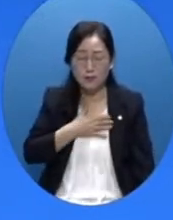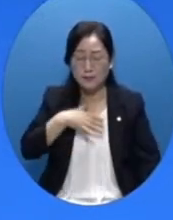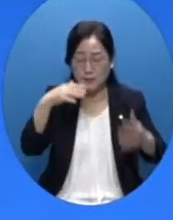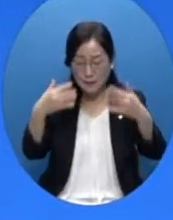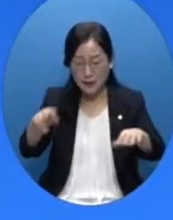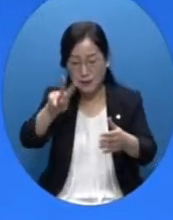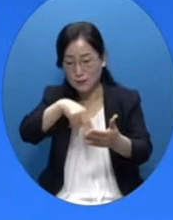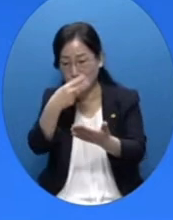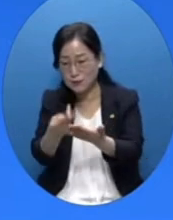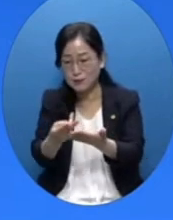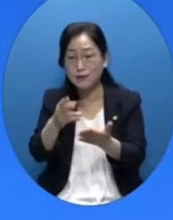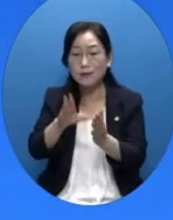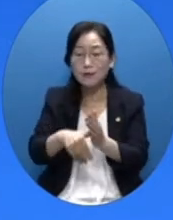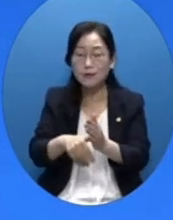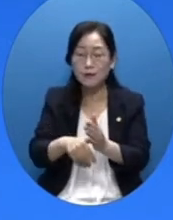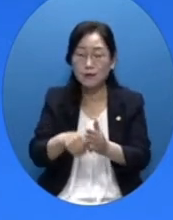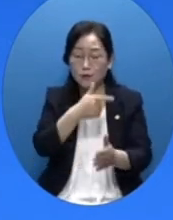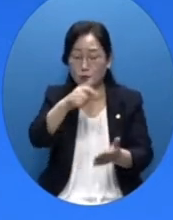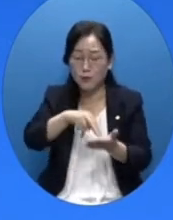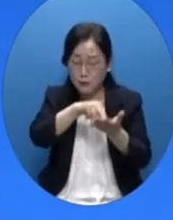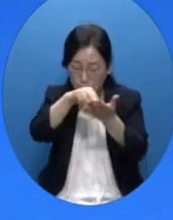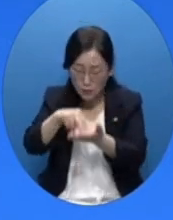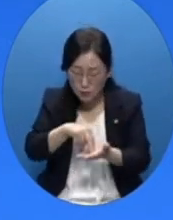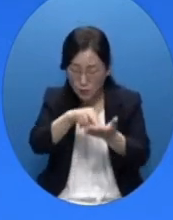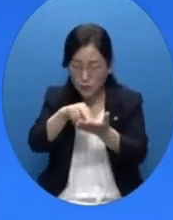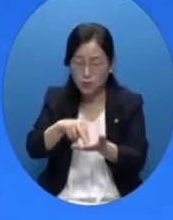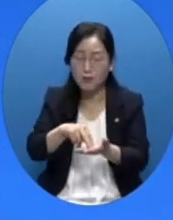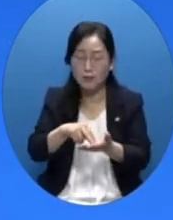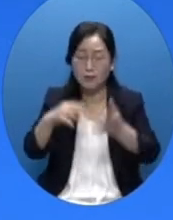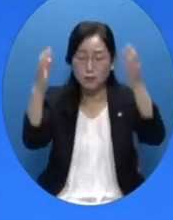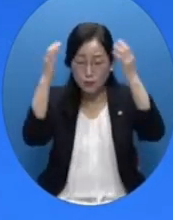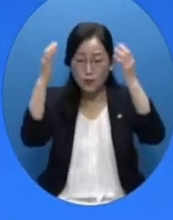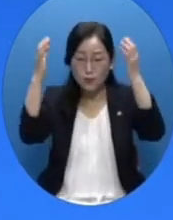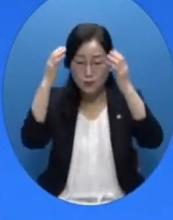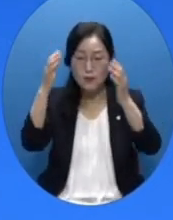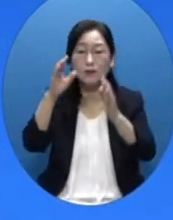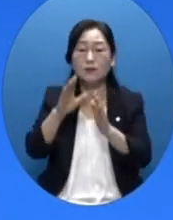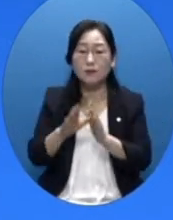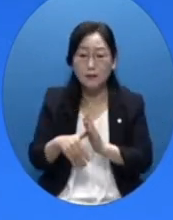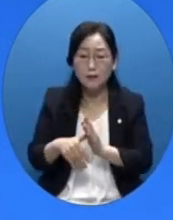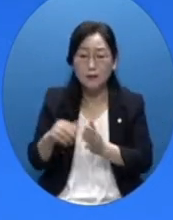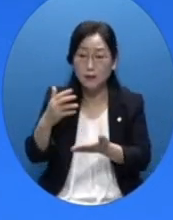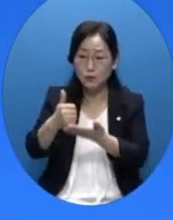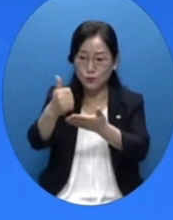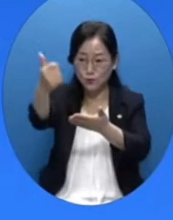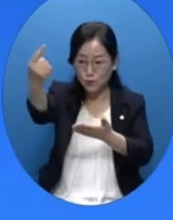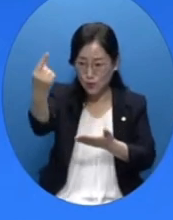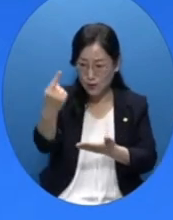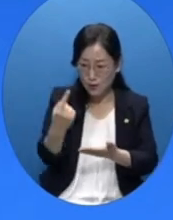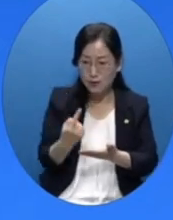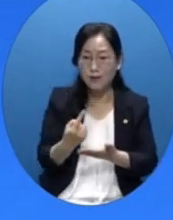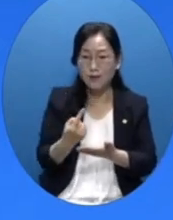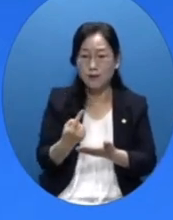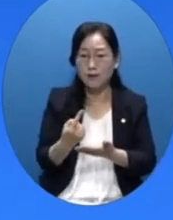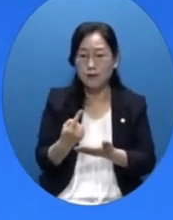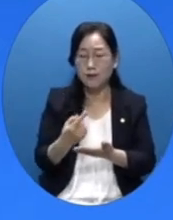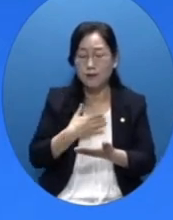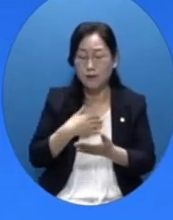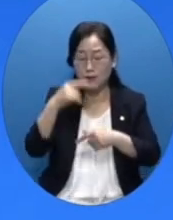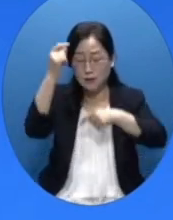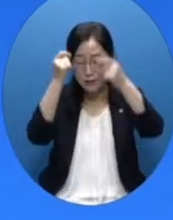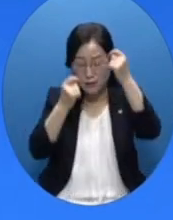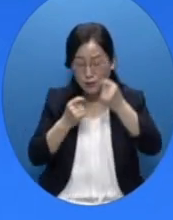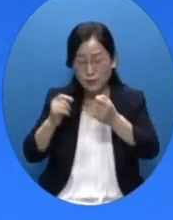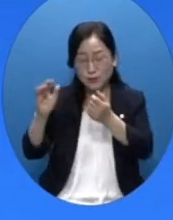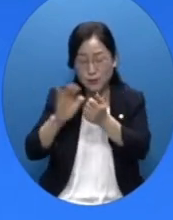선언했을 때 너무나 외롭고 구토 들은 순간 을 지날 때에 주님이 내어 오셔서 나의 눈물을